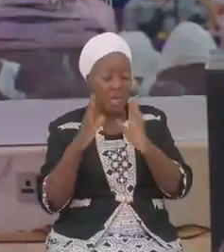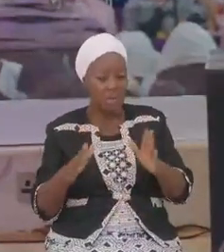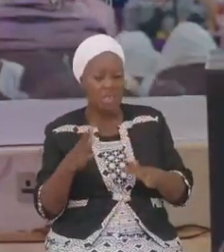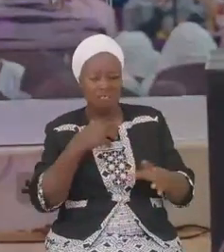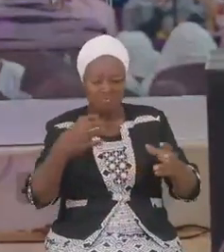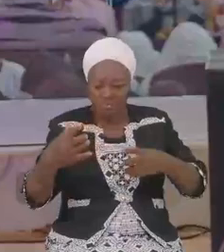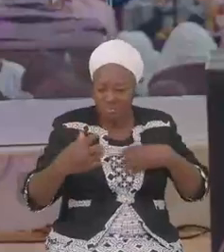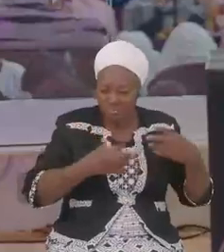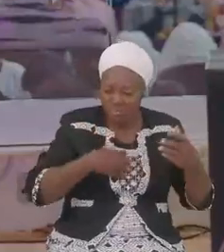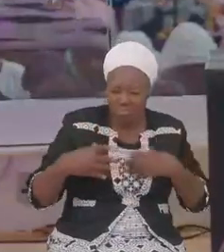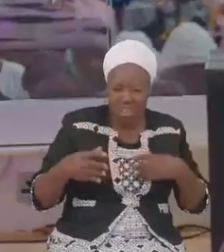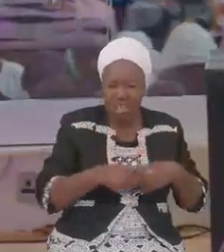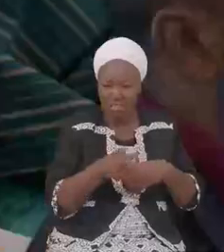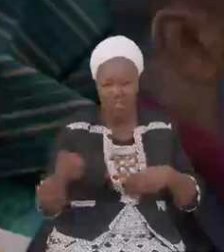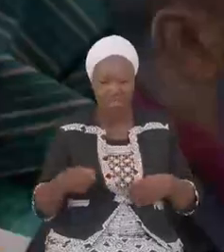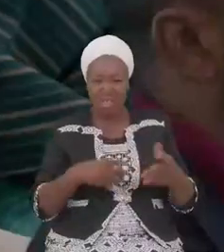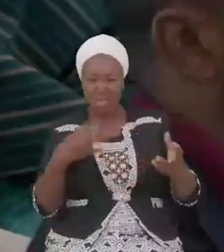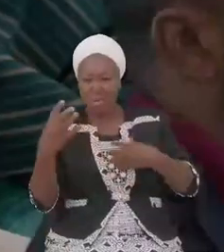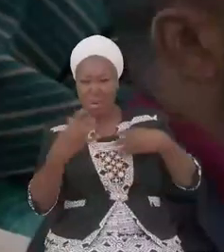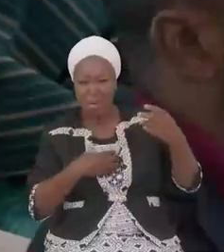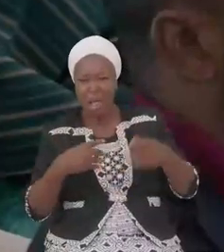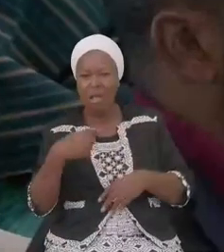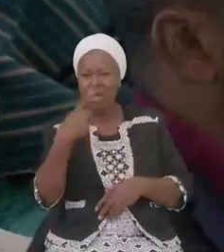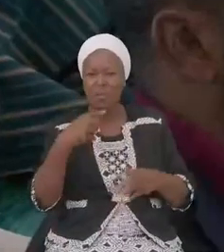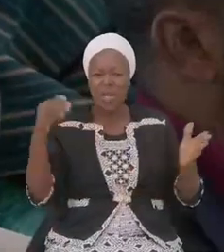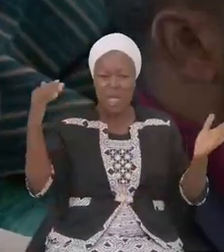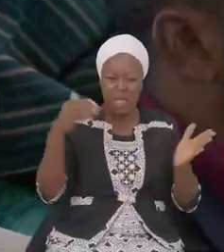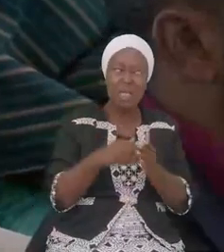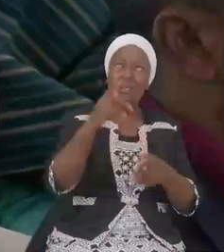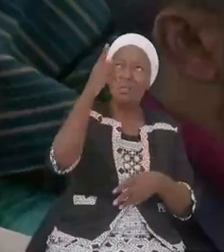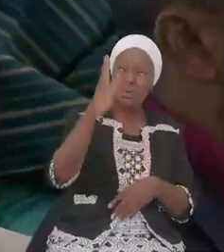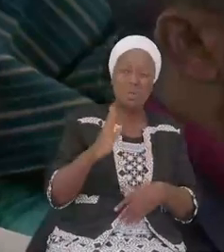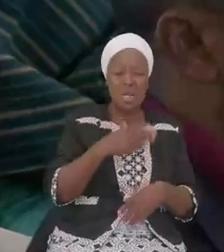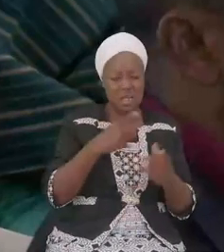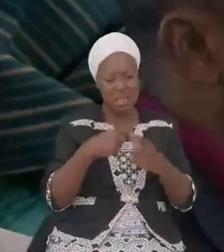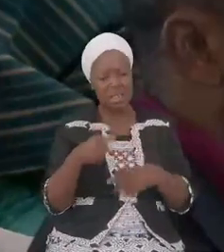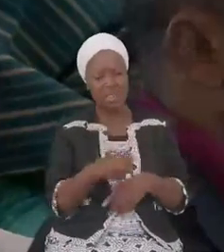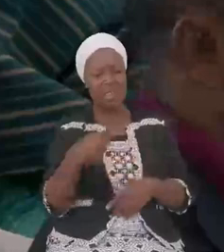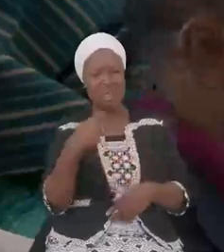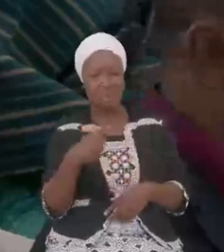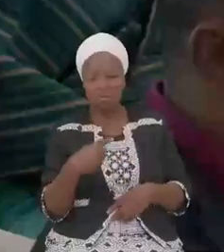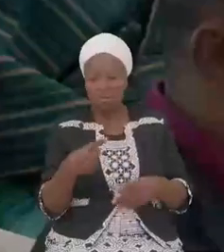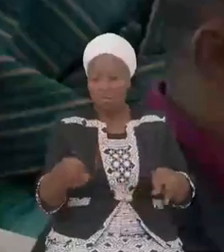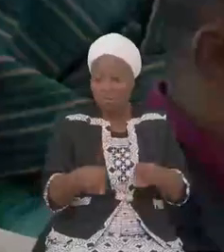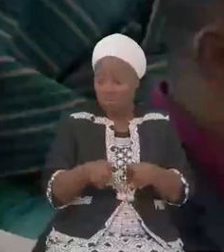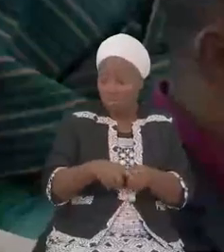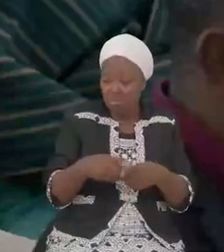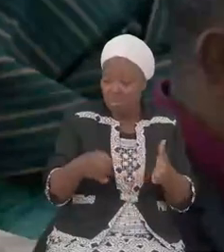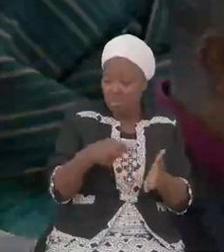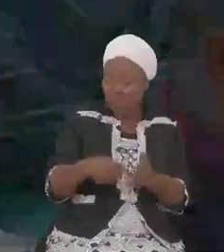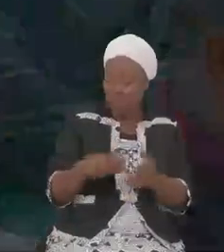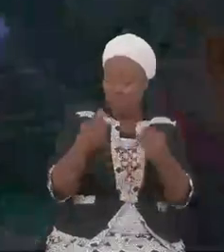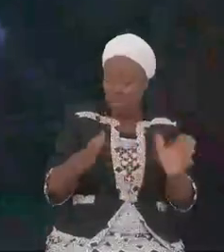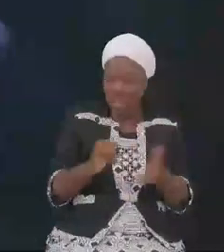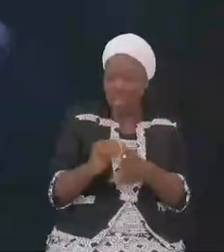se plaignaient, ils parlaient contre Dieu. Ils ont parlé du que même ce pays où coule